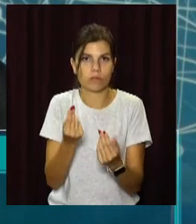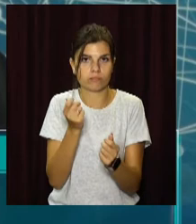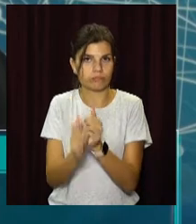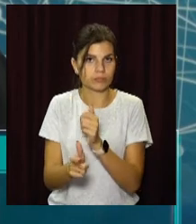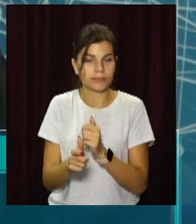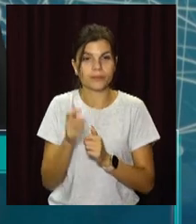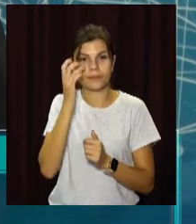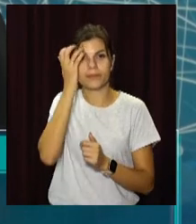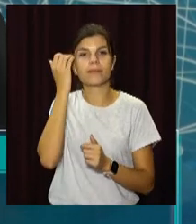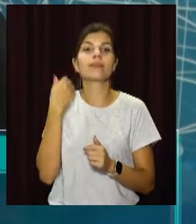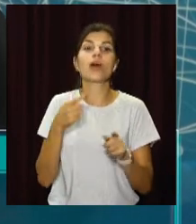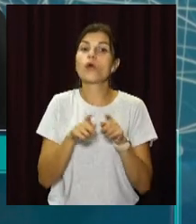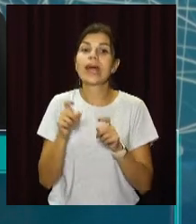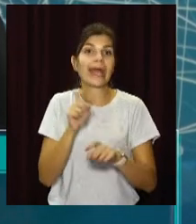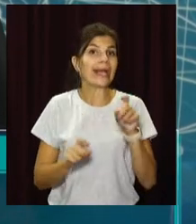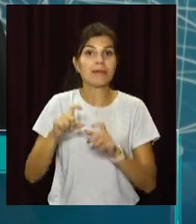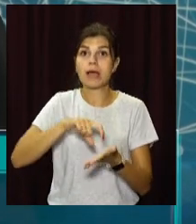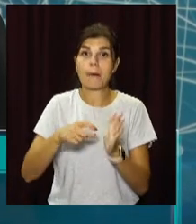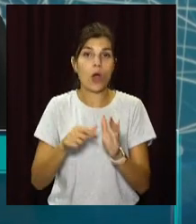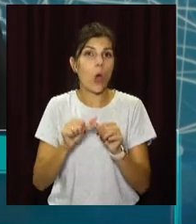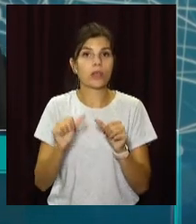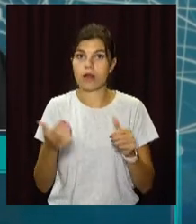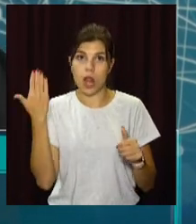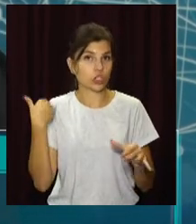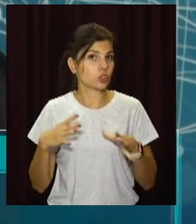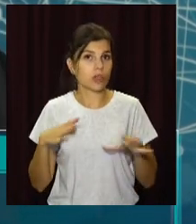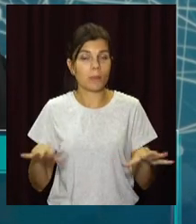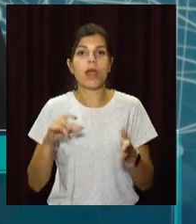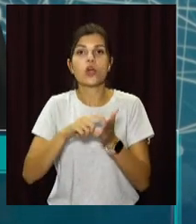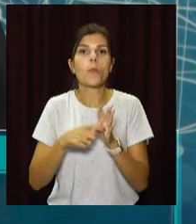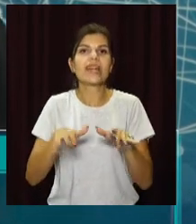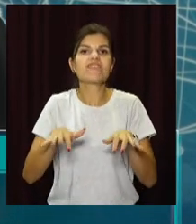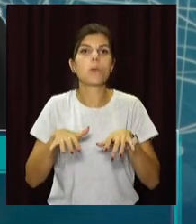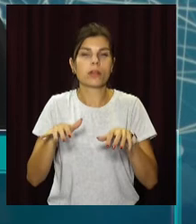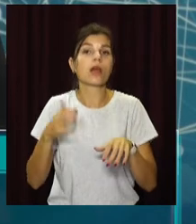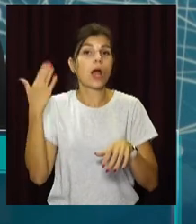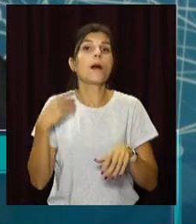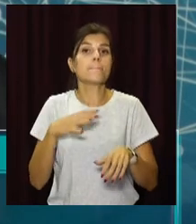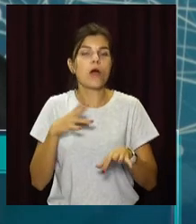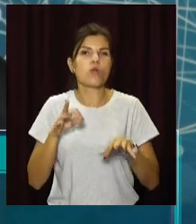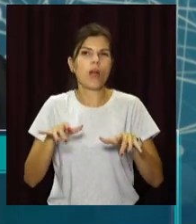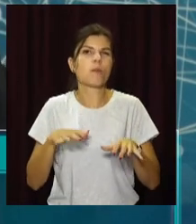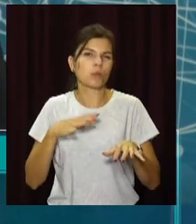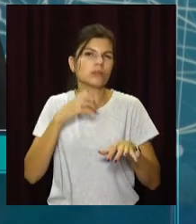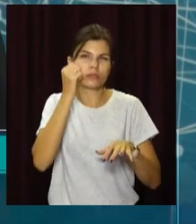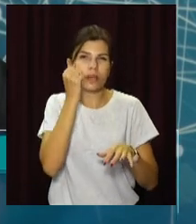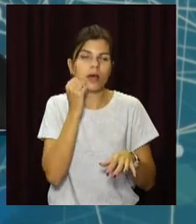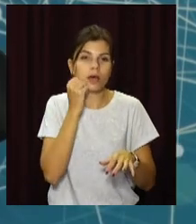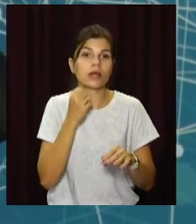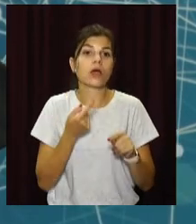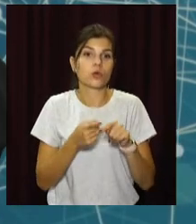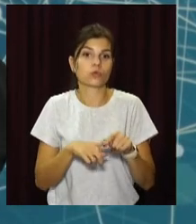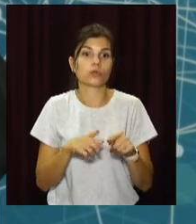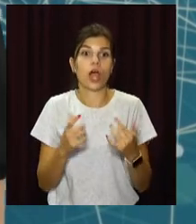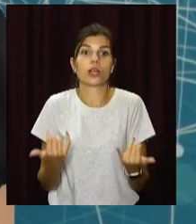як такого, мабуть, раніше не було. І кабінети інформатики у нас були, але комп'ютери були застарі. Тому